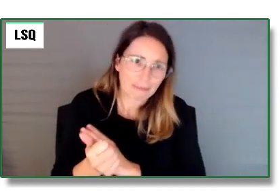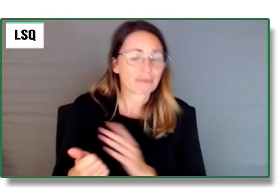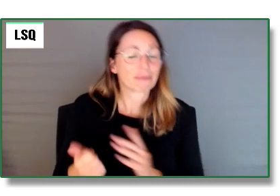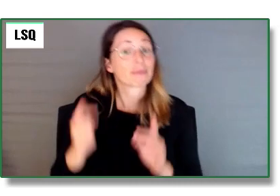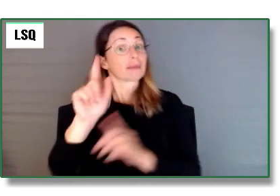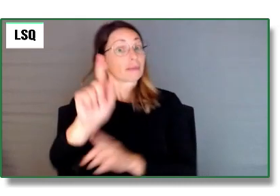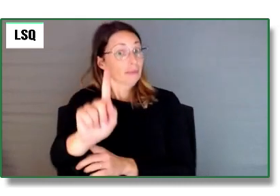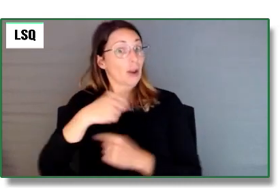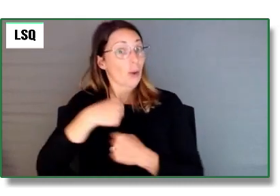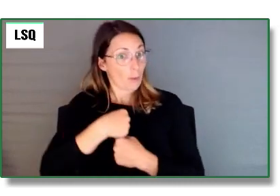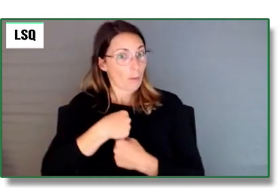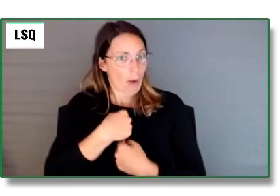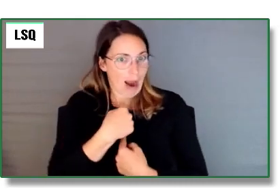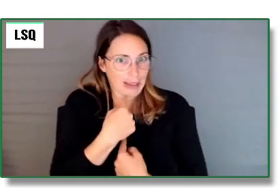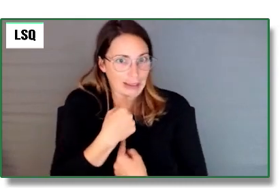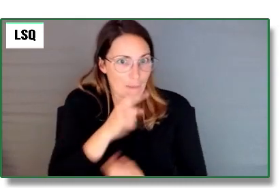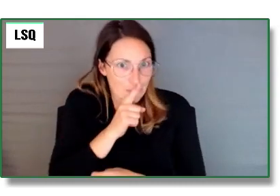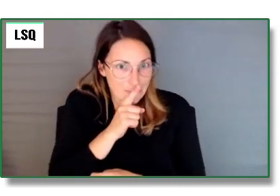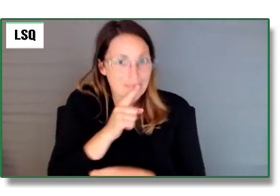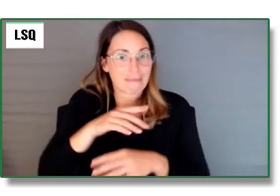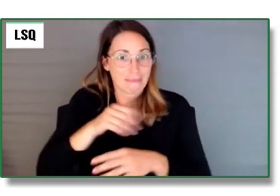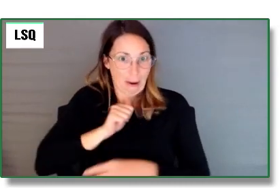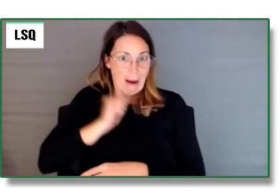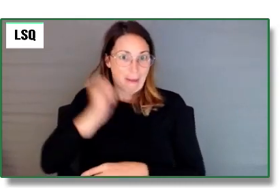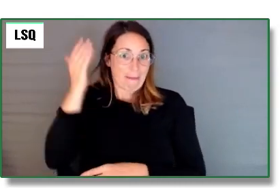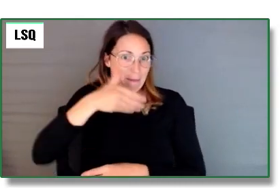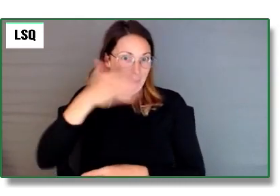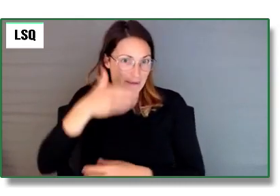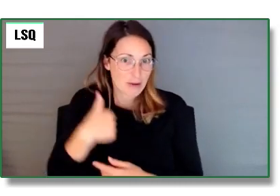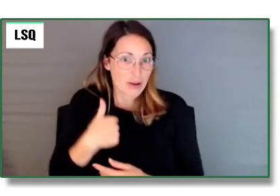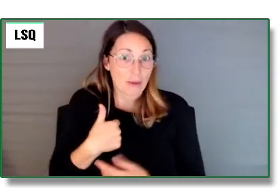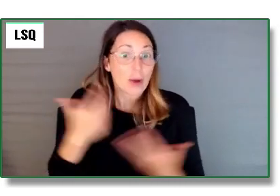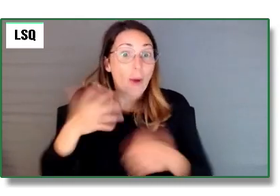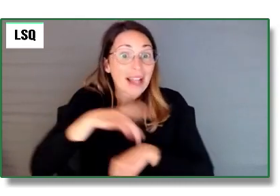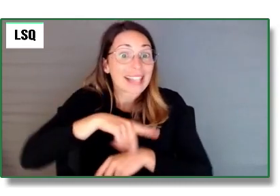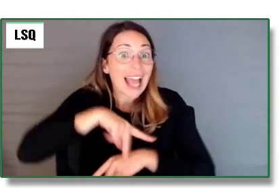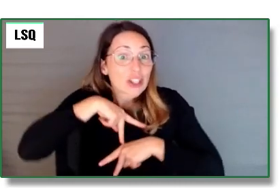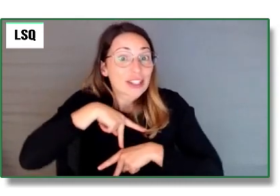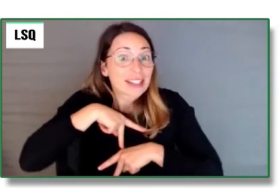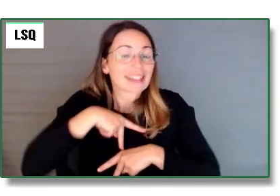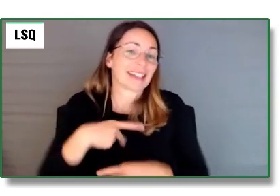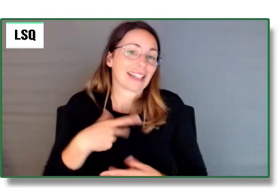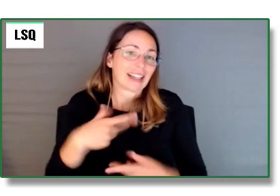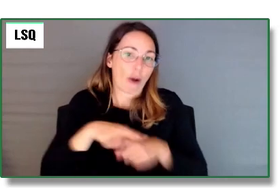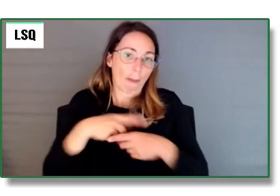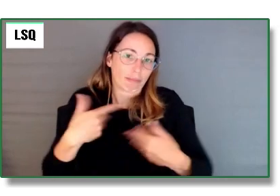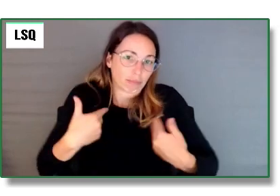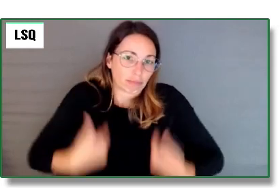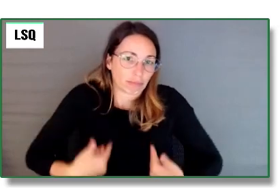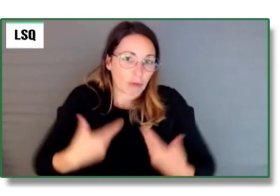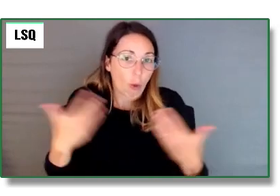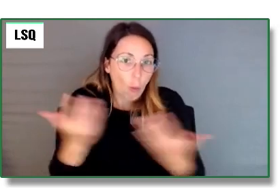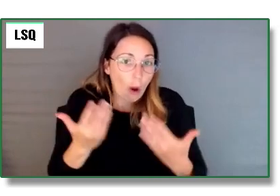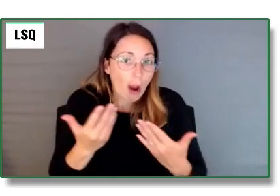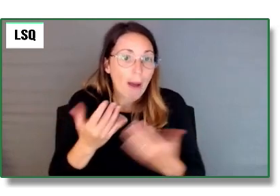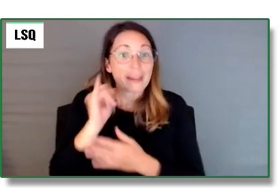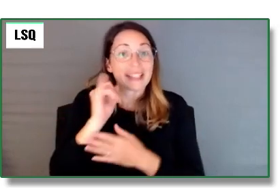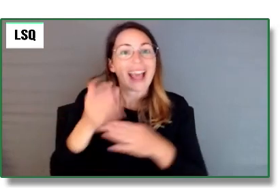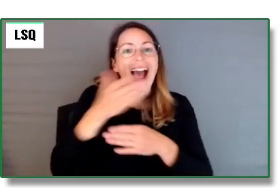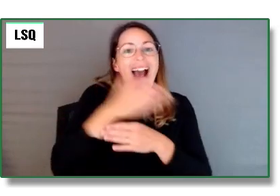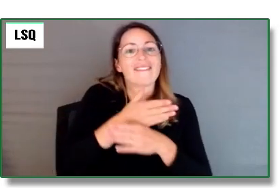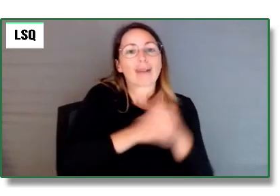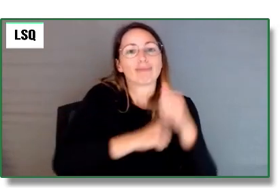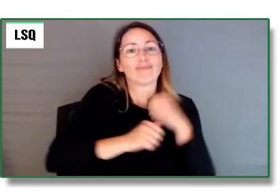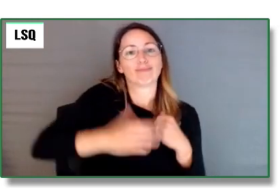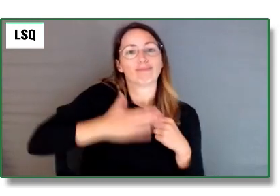et je ne vous ai pas dit quel était mon diagnostic. Mais bien sûr, si vous avez lu ma bio ou si vous avez fait des recherches